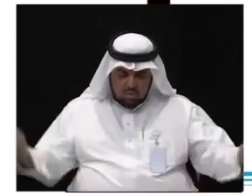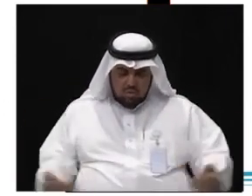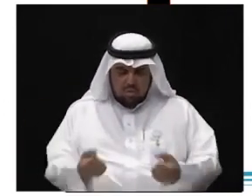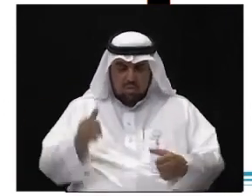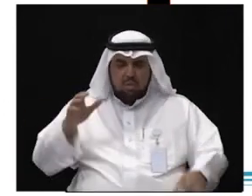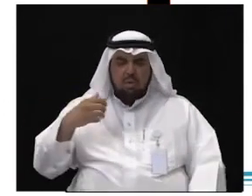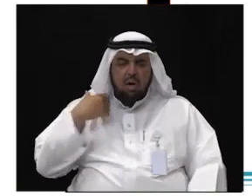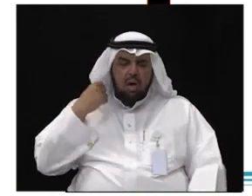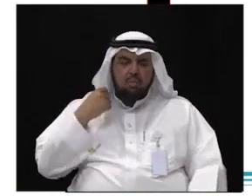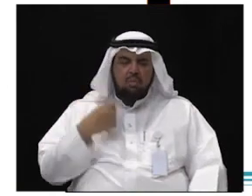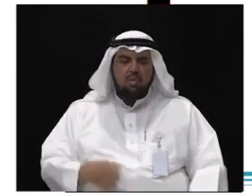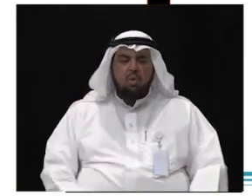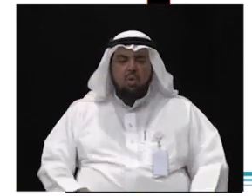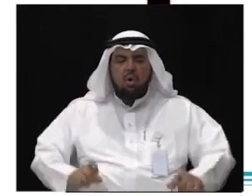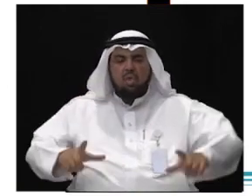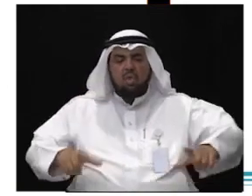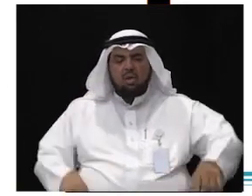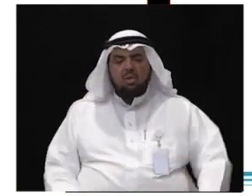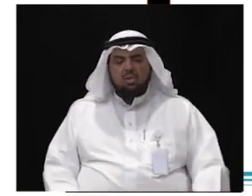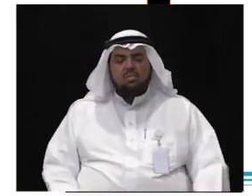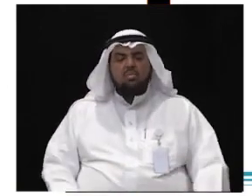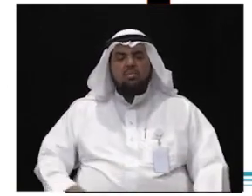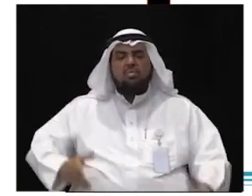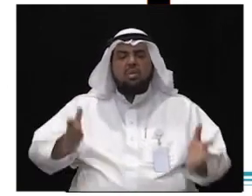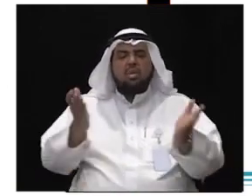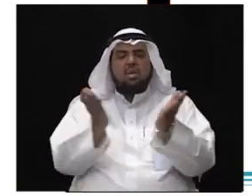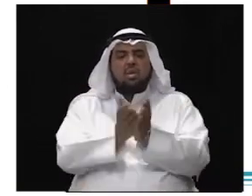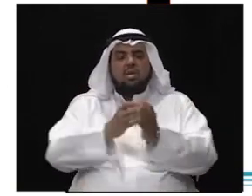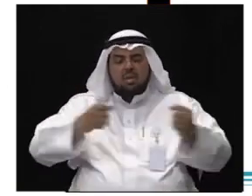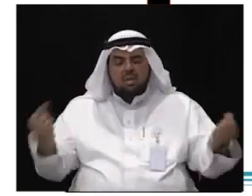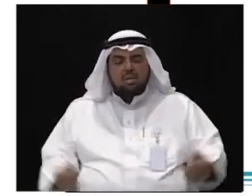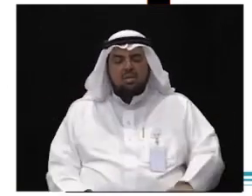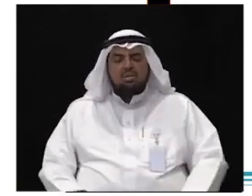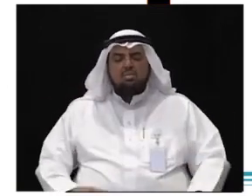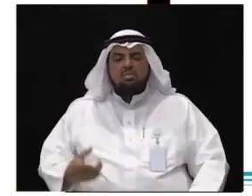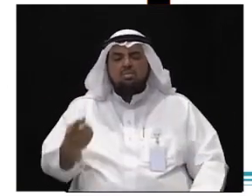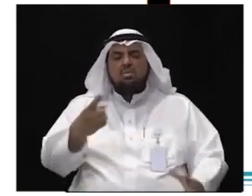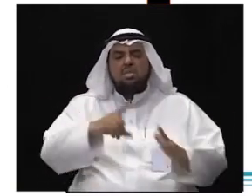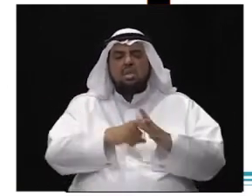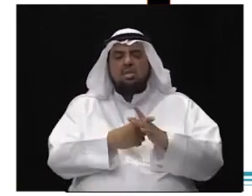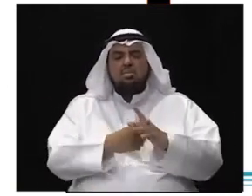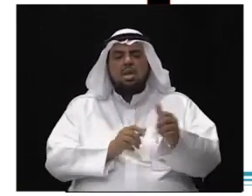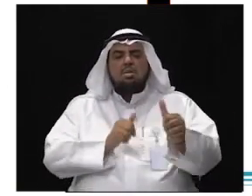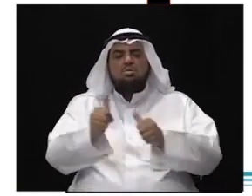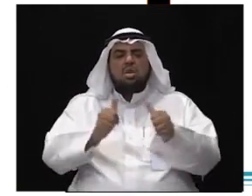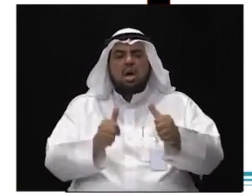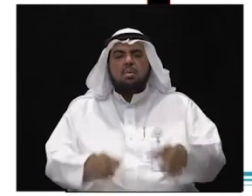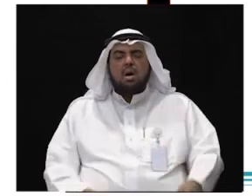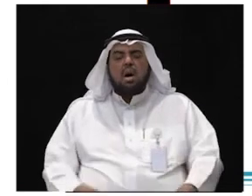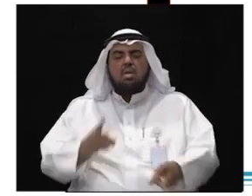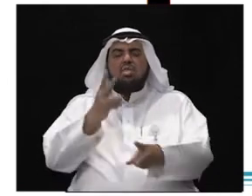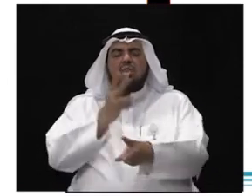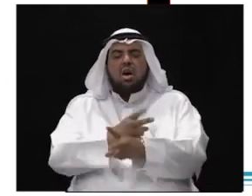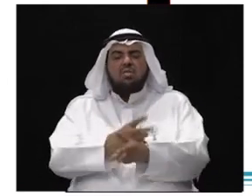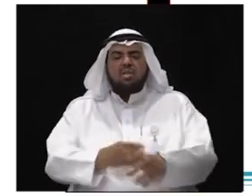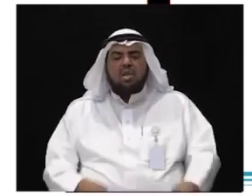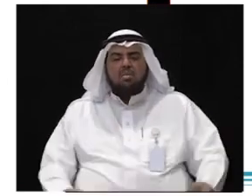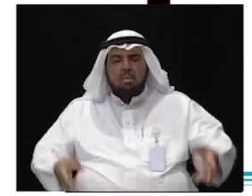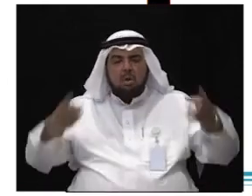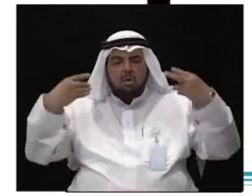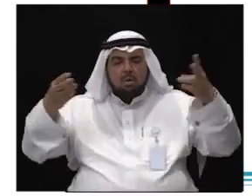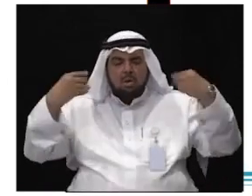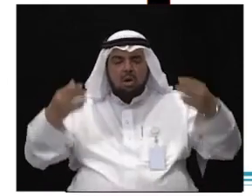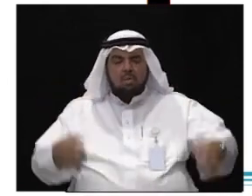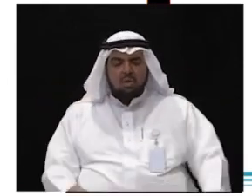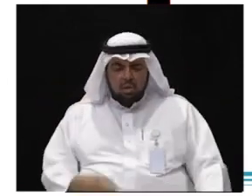الخامس، وبينت أنه في هذا التدريب سيتم تصميم مسابقة ثقافية. هذه المسابقة